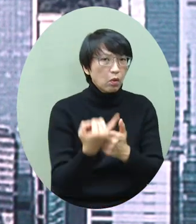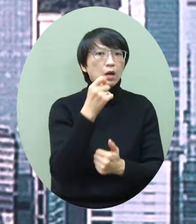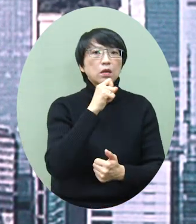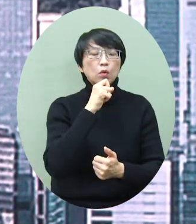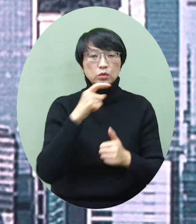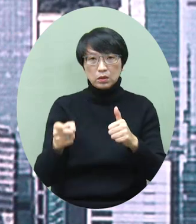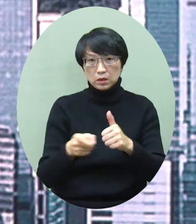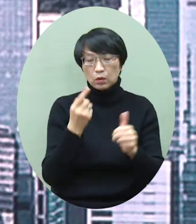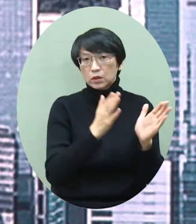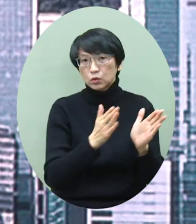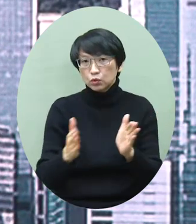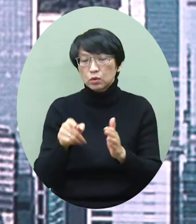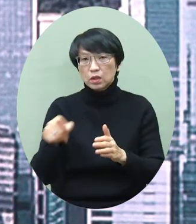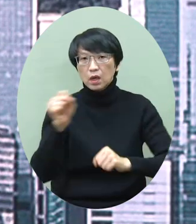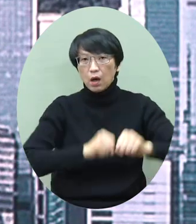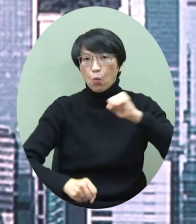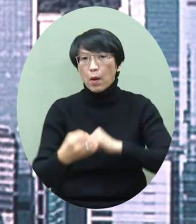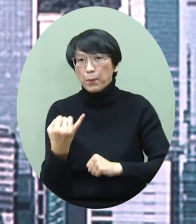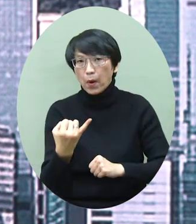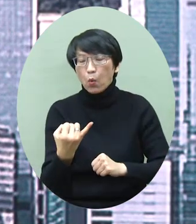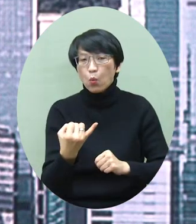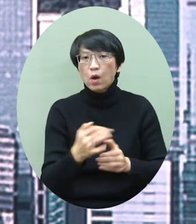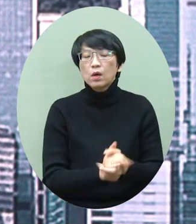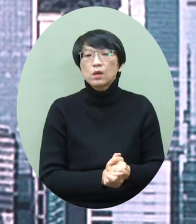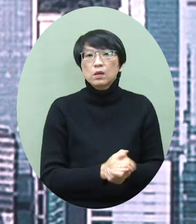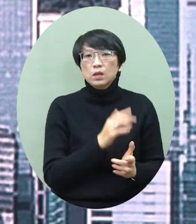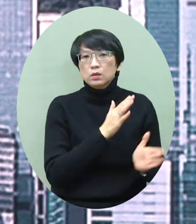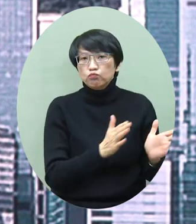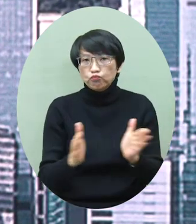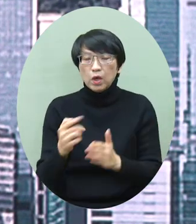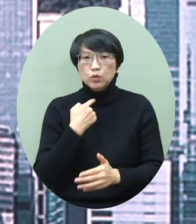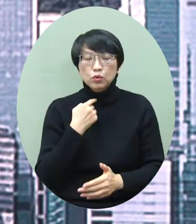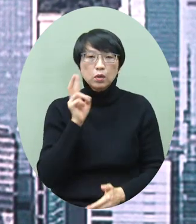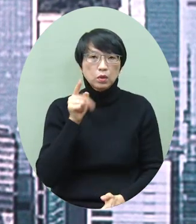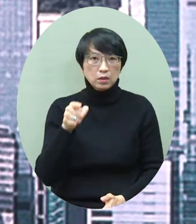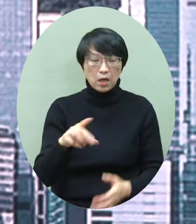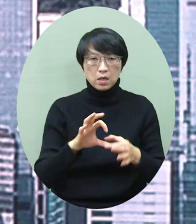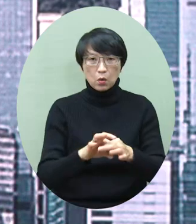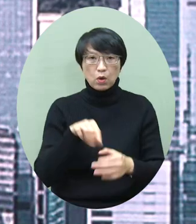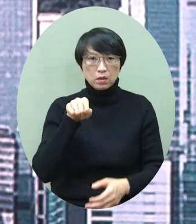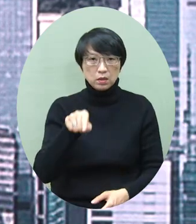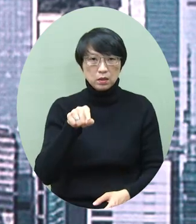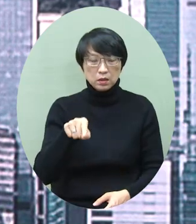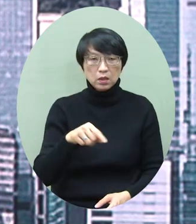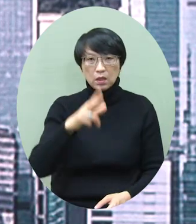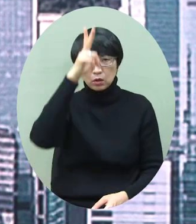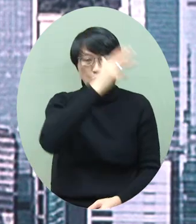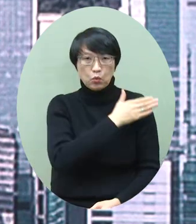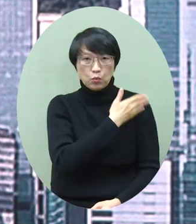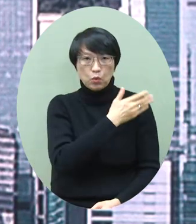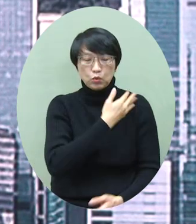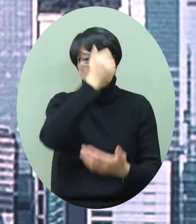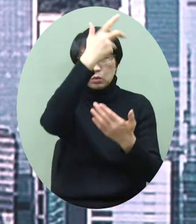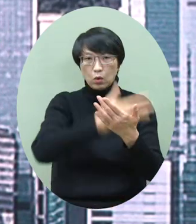要處理嘅就係呢個不當嘅行為。呢個不當嘅行為係如果係違反咗有關嘅公務員嘅規